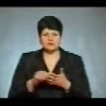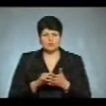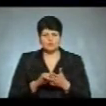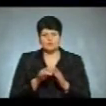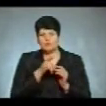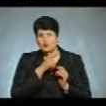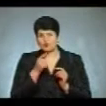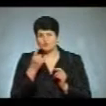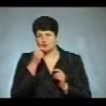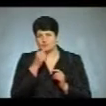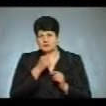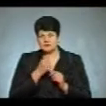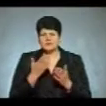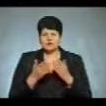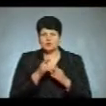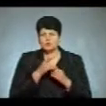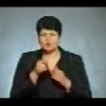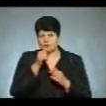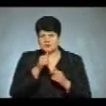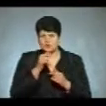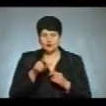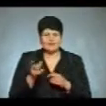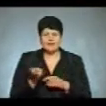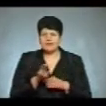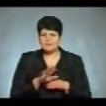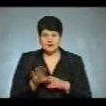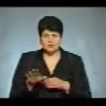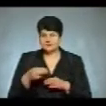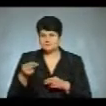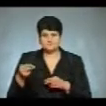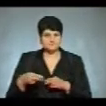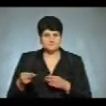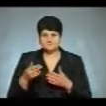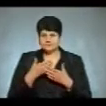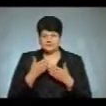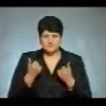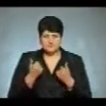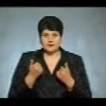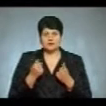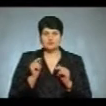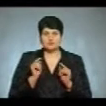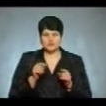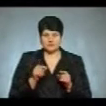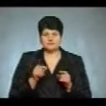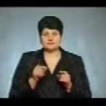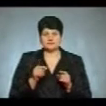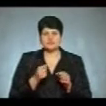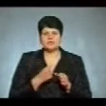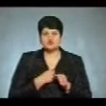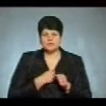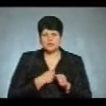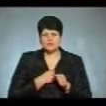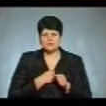протягом місяця. Якщо протягом місяця людина не приходить і не ставить підпис, тоді, на